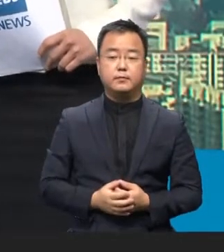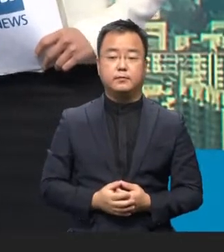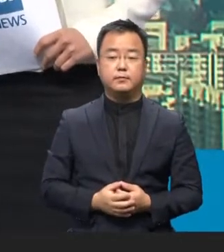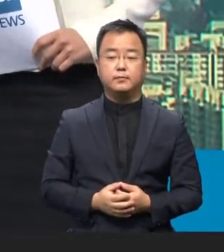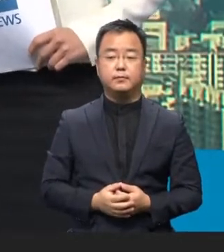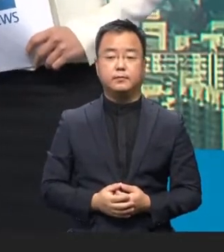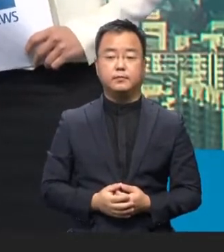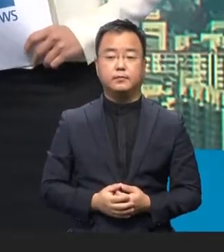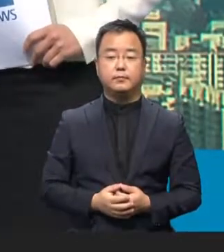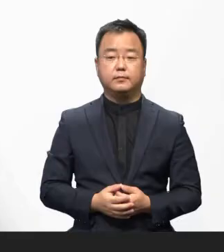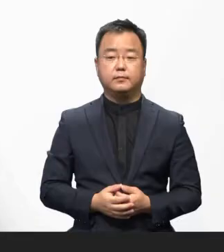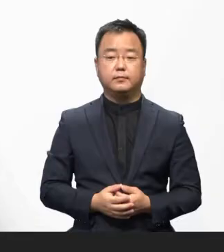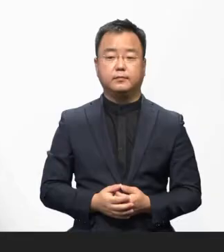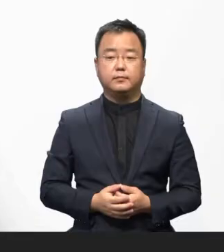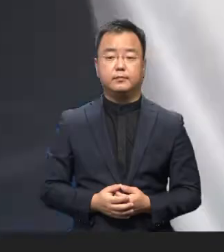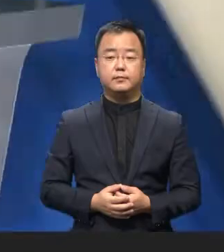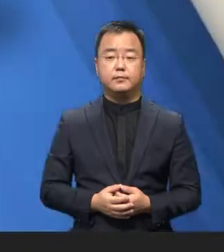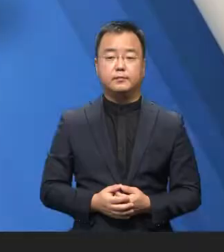전해드립니다.